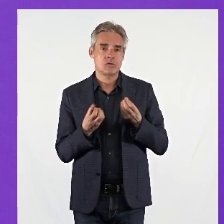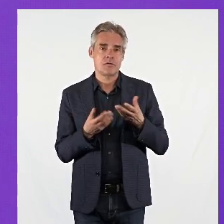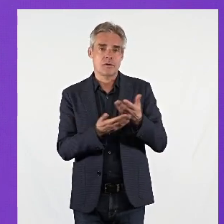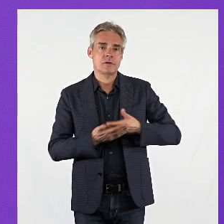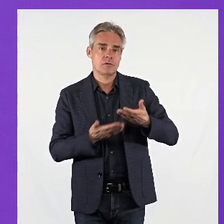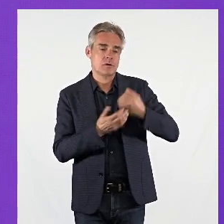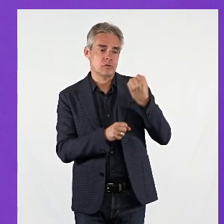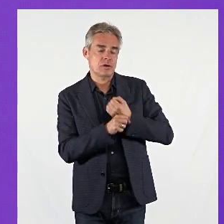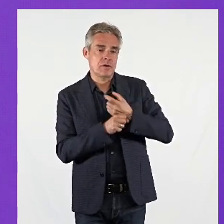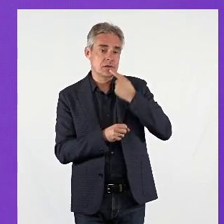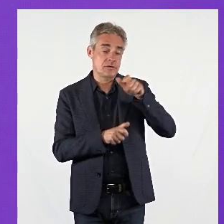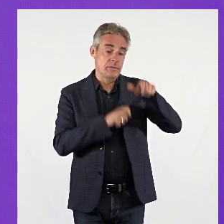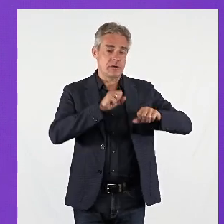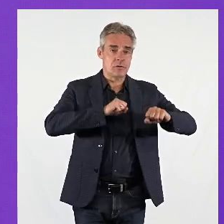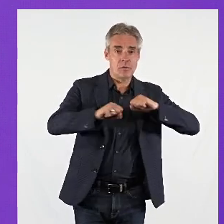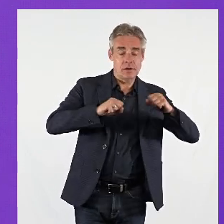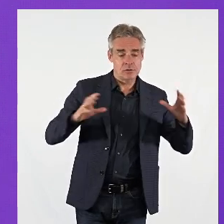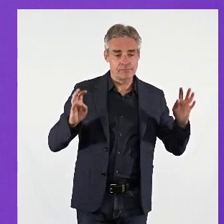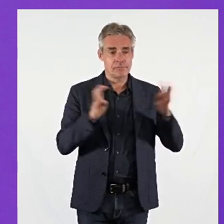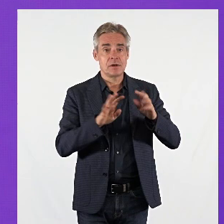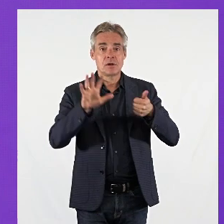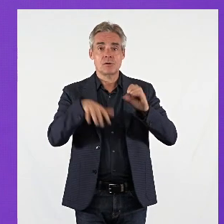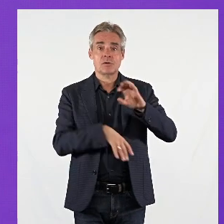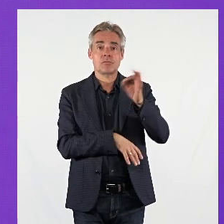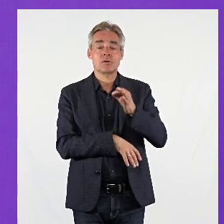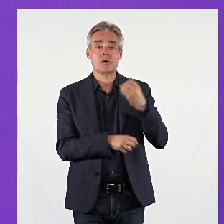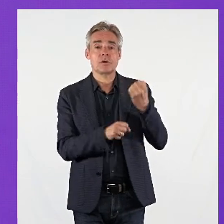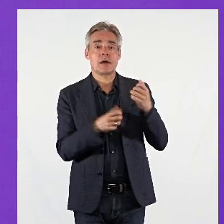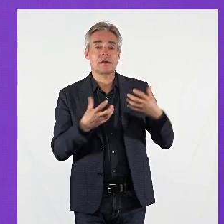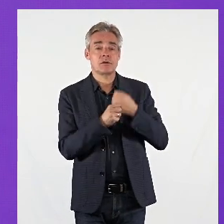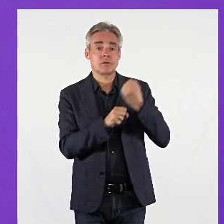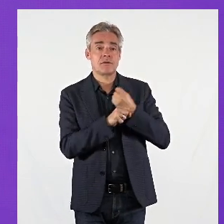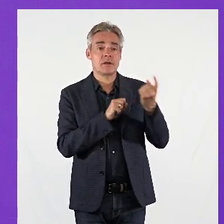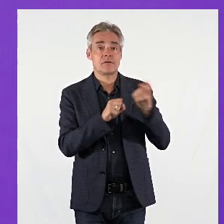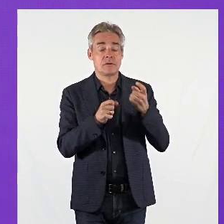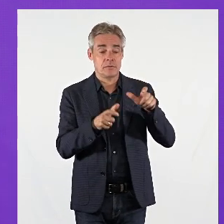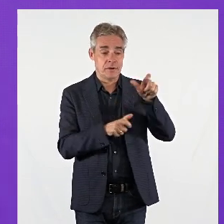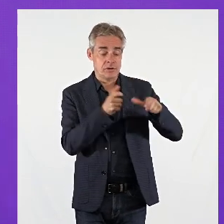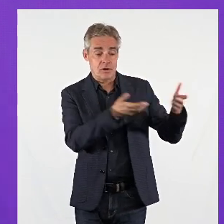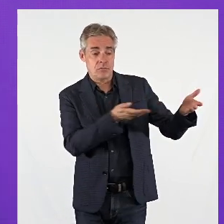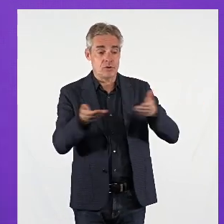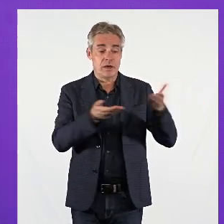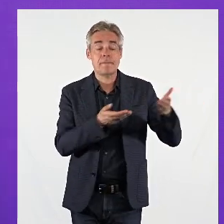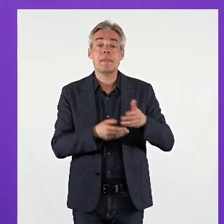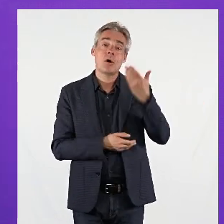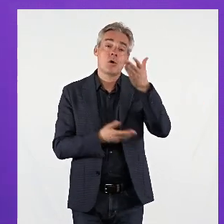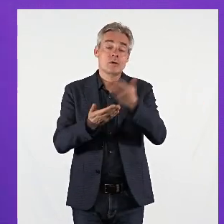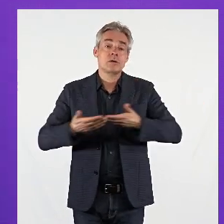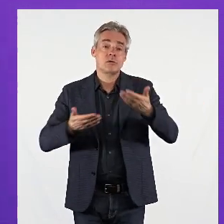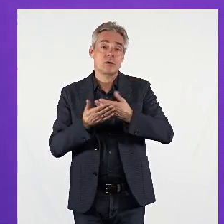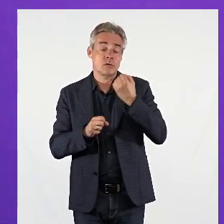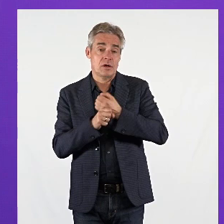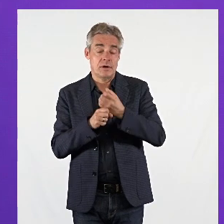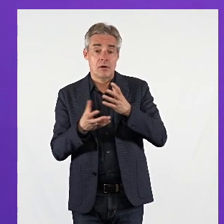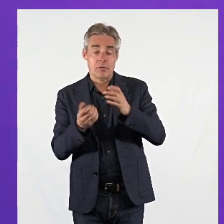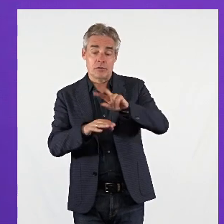la mobilisation de personnes. Ça a été dit, plus de 60% des accidents du travail sont liés à la mobilisation de personnes. D'autres situations de travail qui vont entraîner des chutes de plein